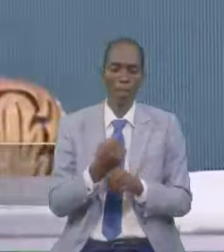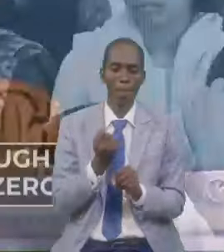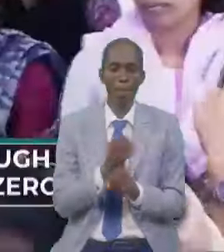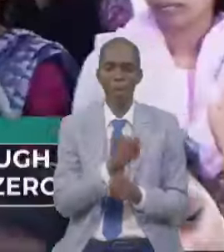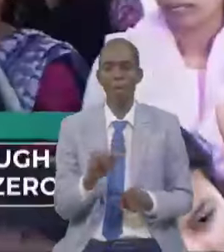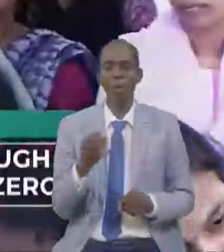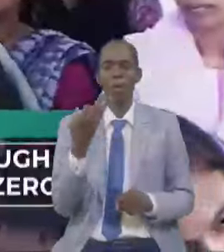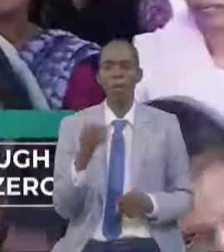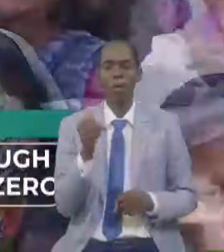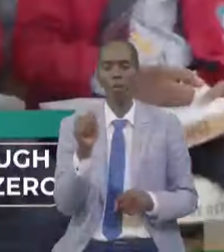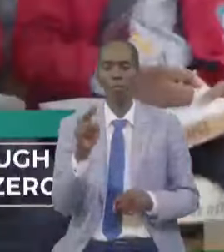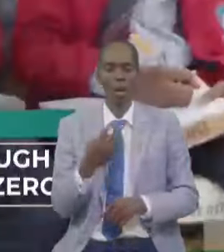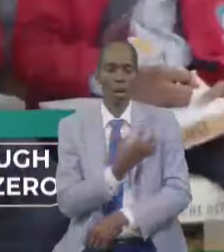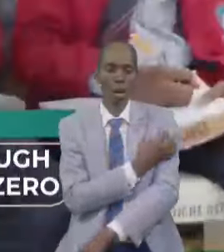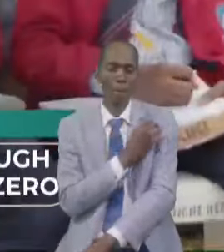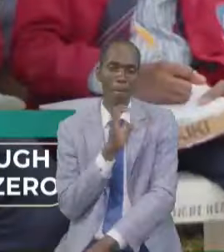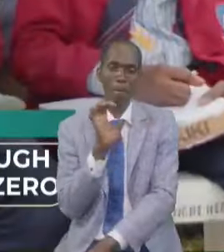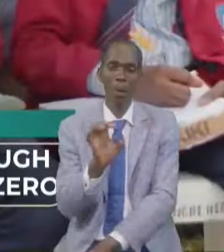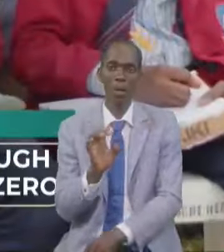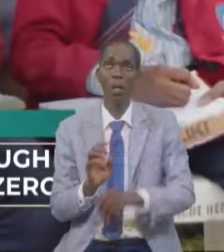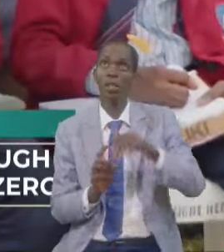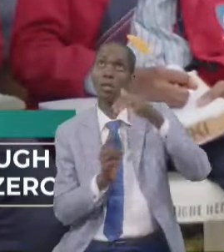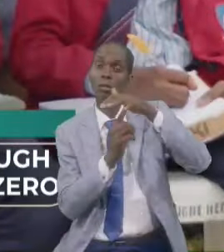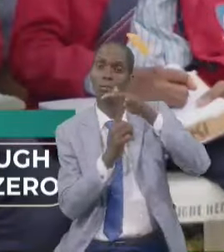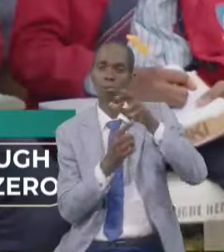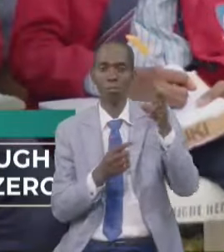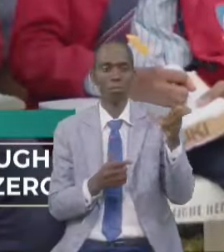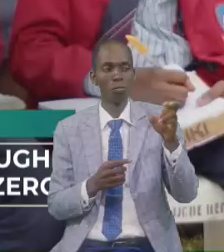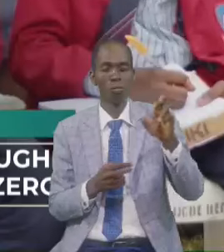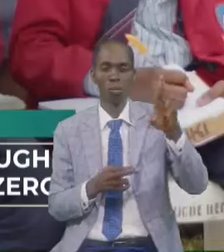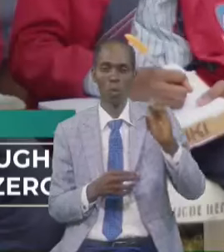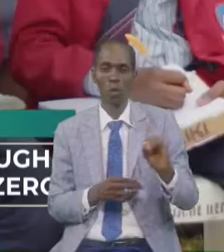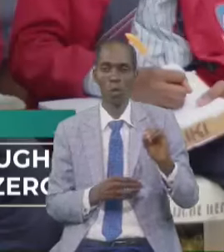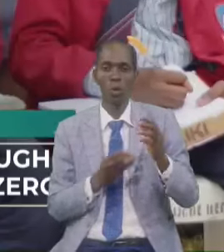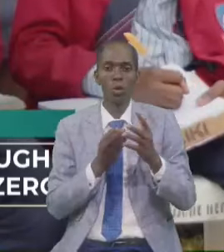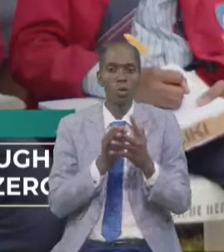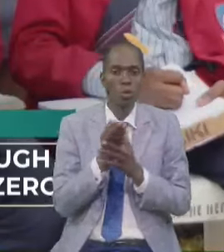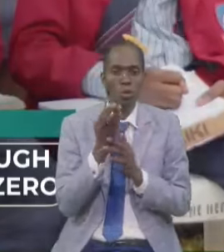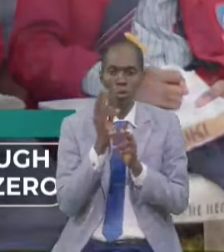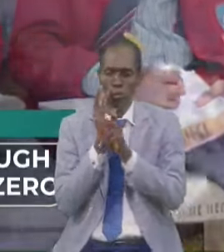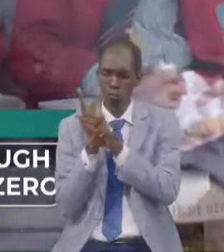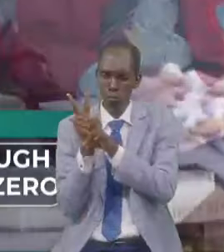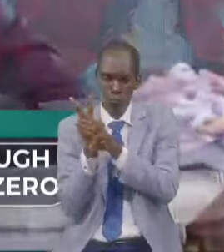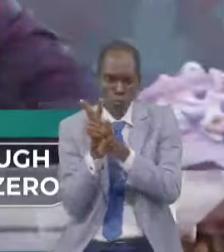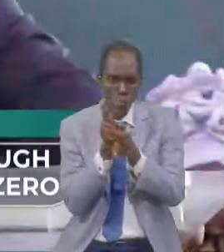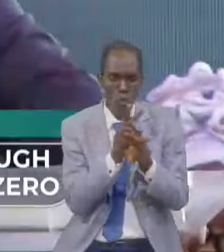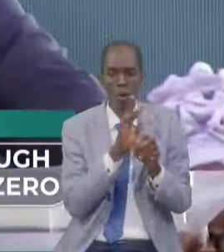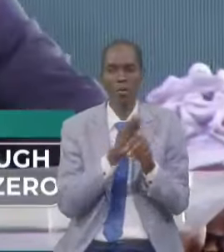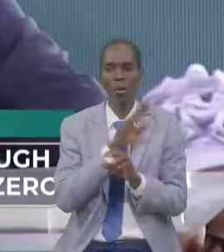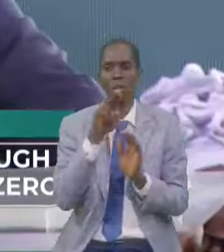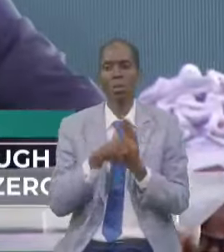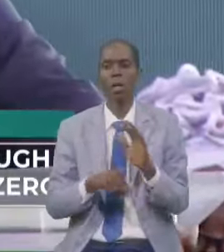hero. శక్తివంతులైన కథానాయకుల్ని ఎలా చేయాలి అనే మాట ధ్యానం చేస్తున్నాం. From